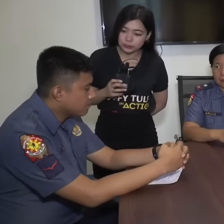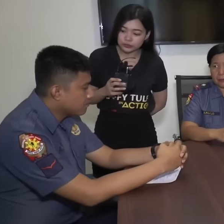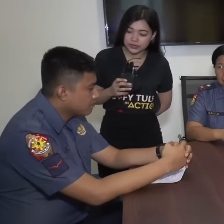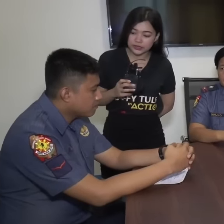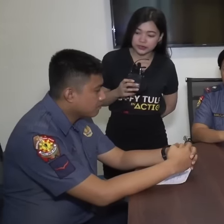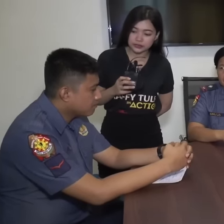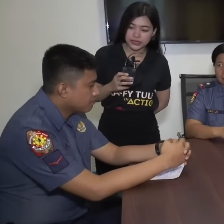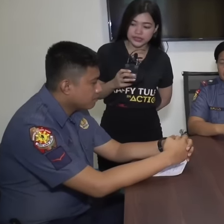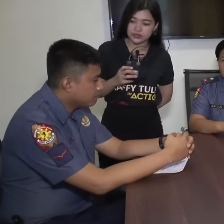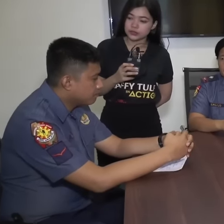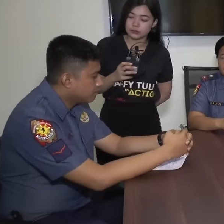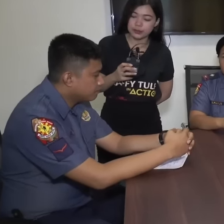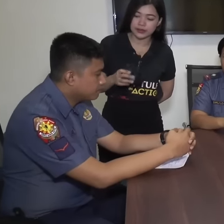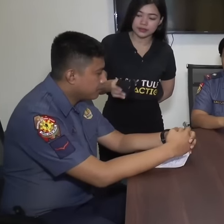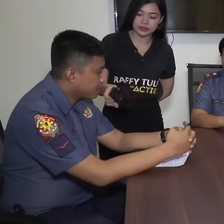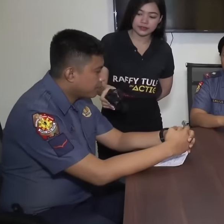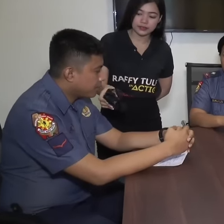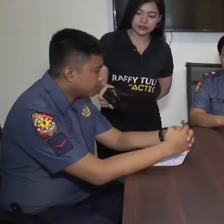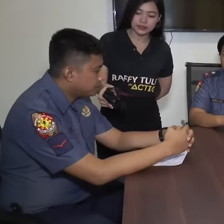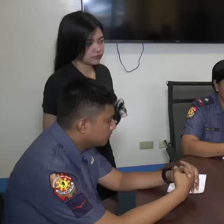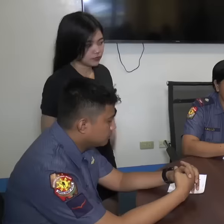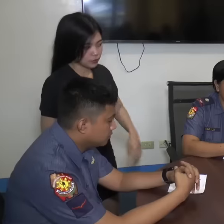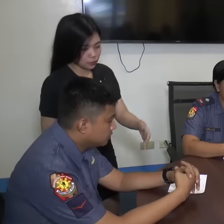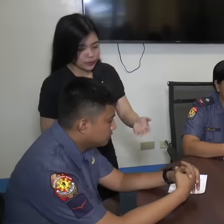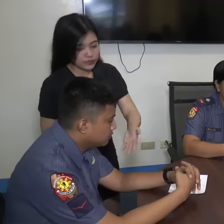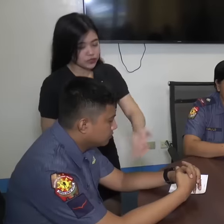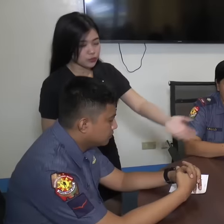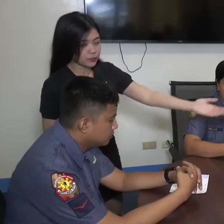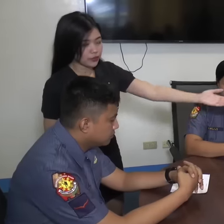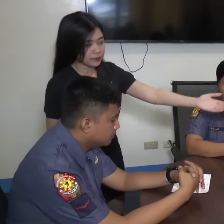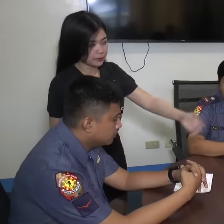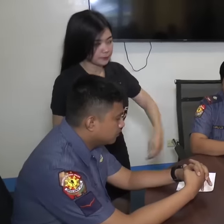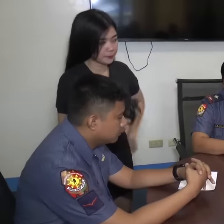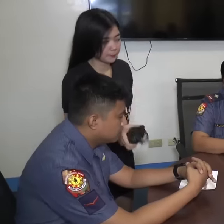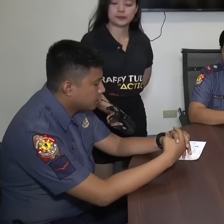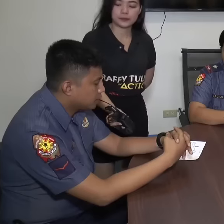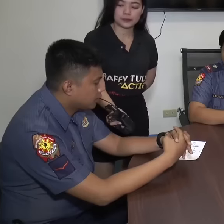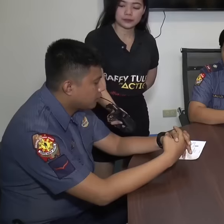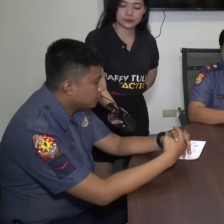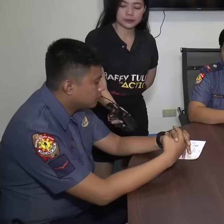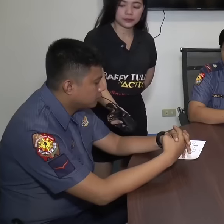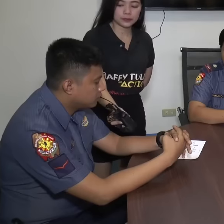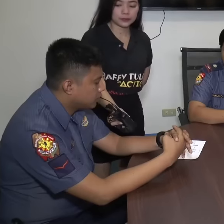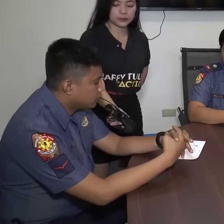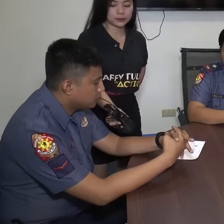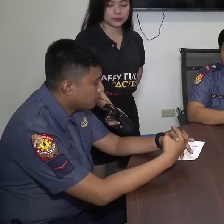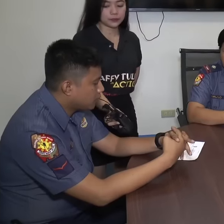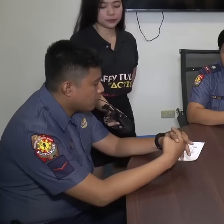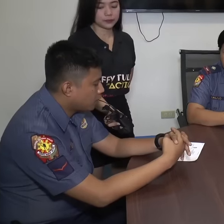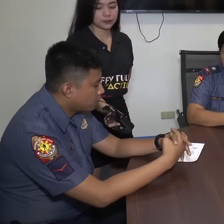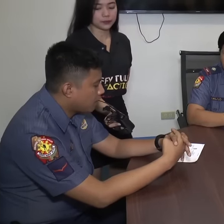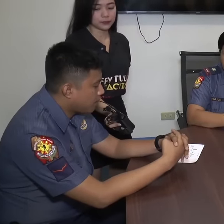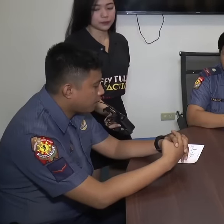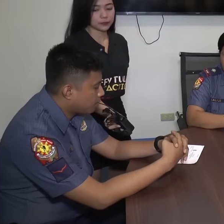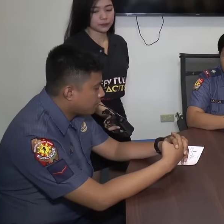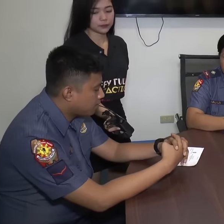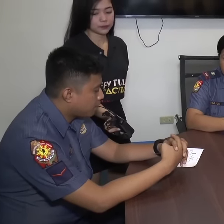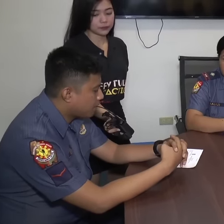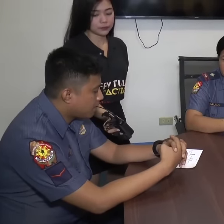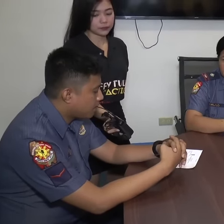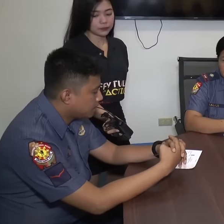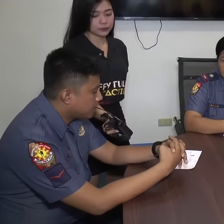putol na po talaga yung ugnayan ninyo ng babae. Wala na po. Yung message niyo po kay ma'am? Sensya ka na kung nakagawa ako ng